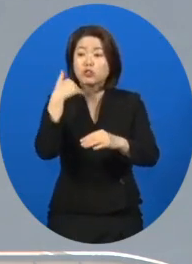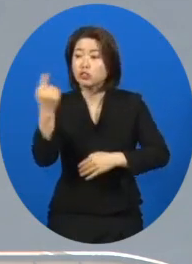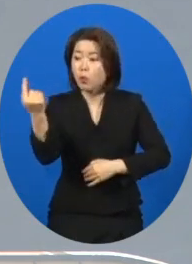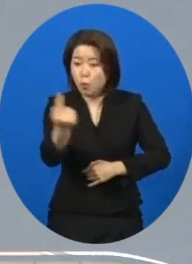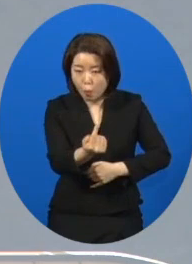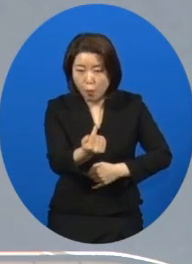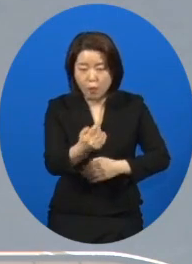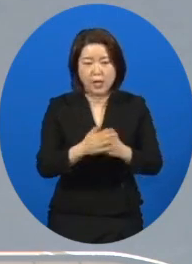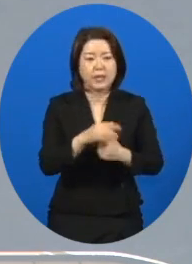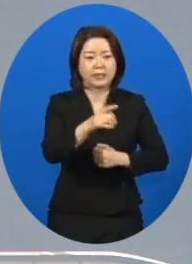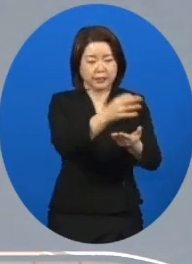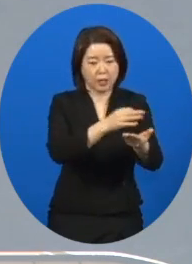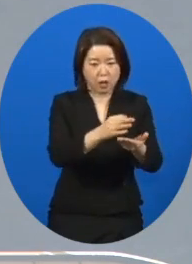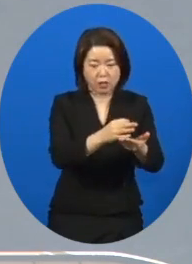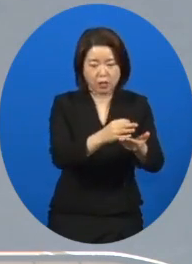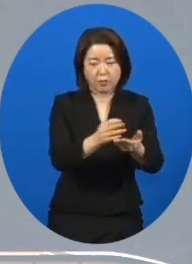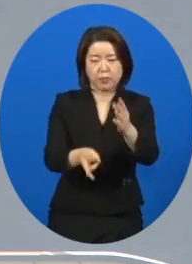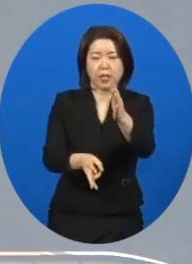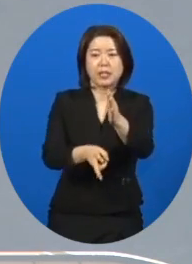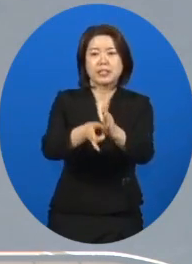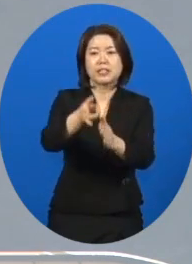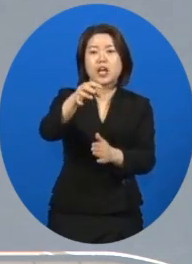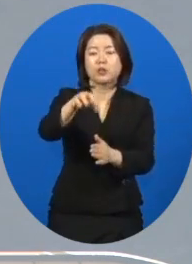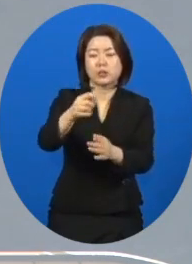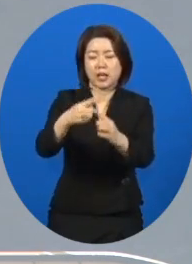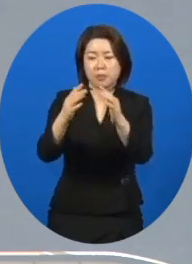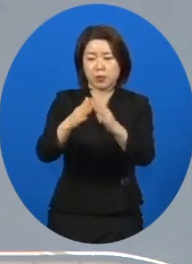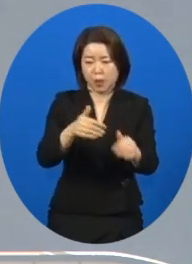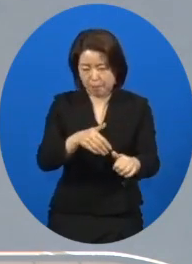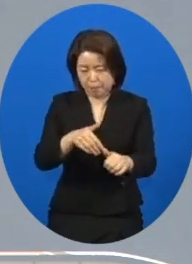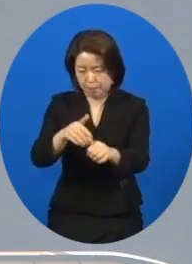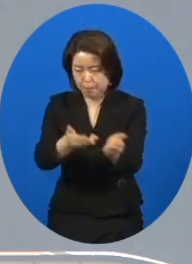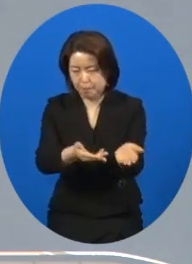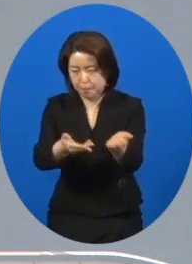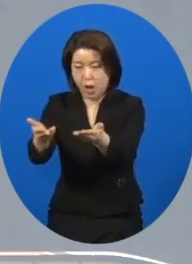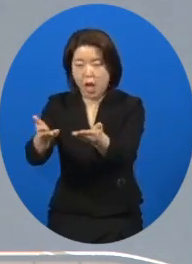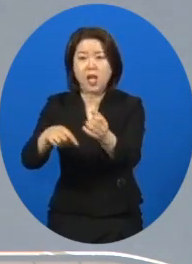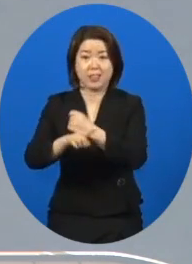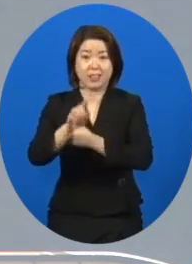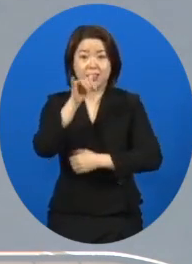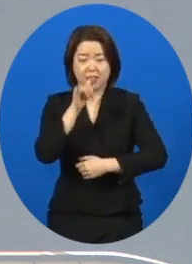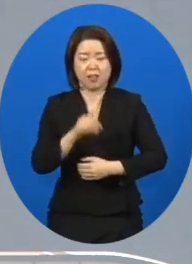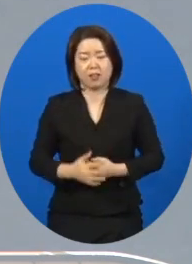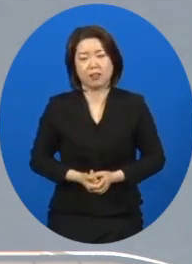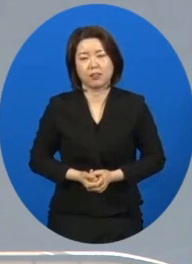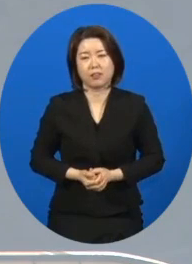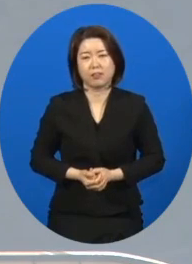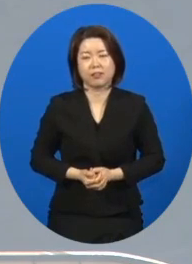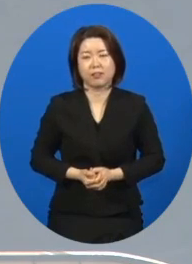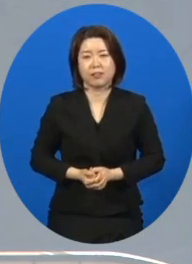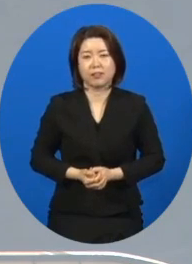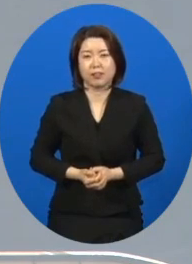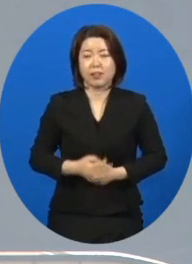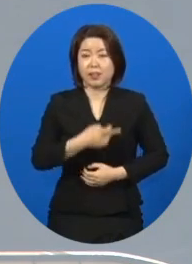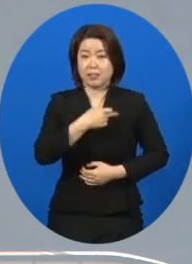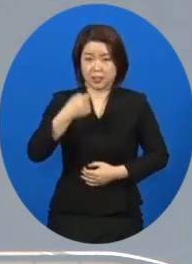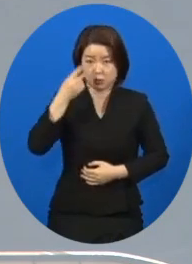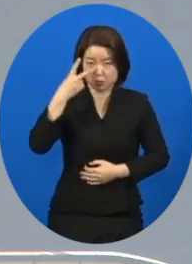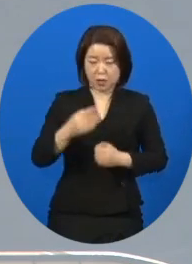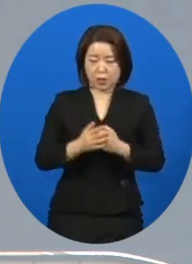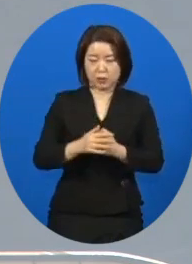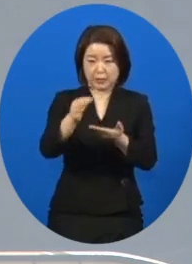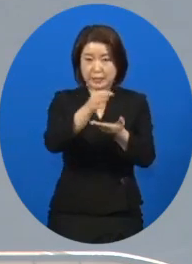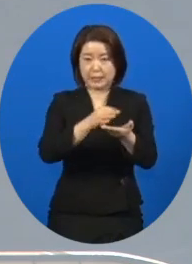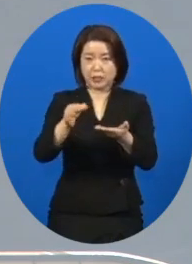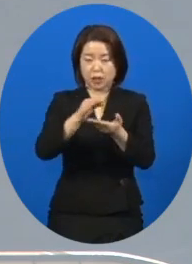오면 그 헌금을 예루살렘 교회로 보내도록 하라 그런 뜻인데요. 그렇다고 그래서 사도 바울은